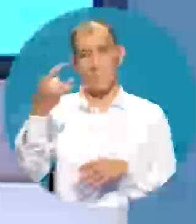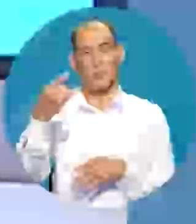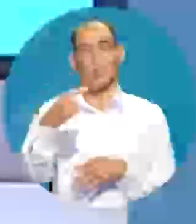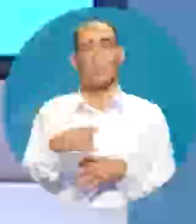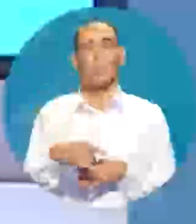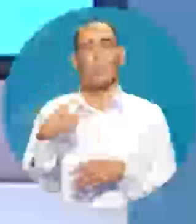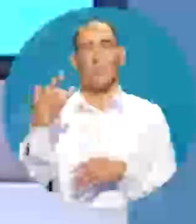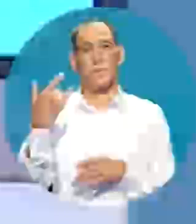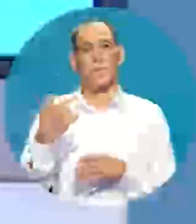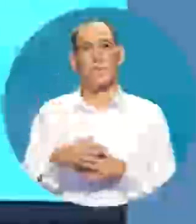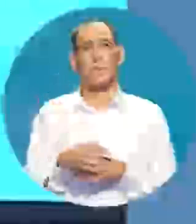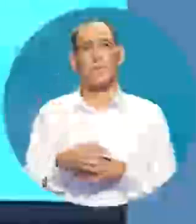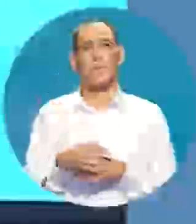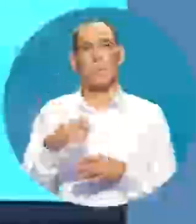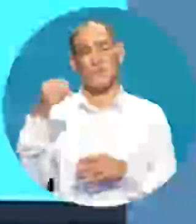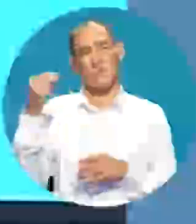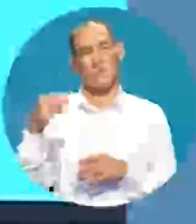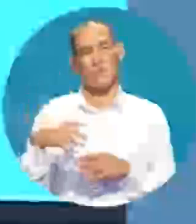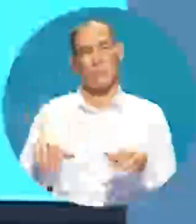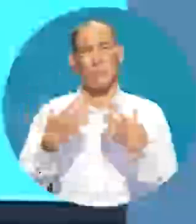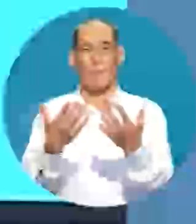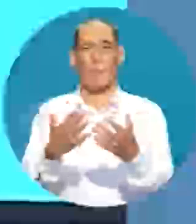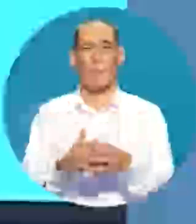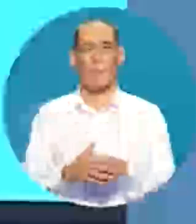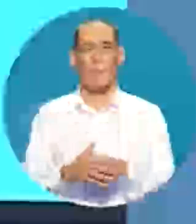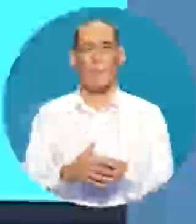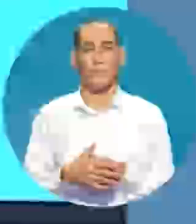Экранда ненің суретлері берілген?